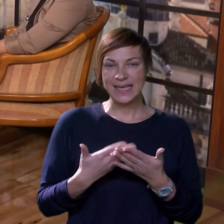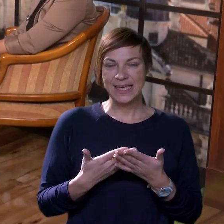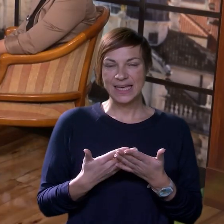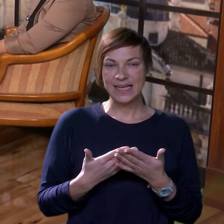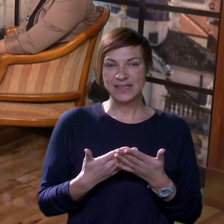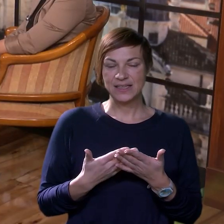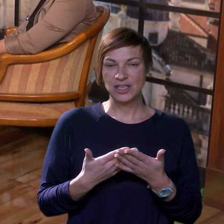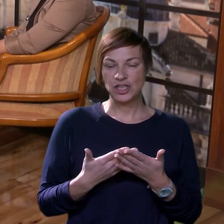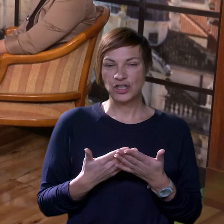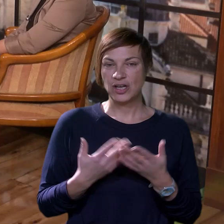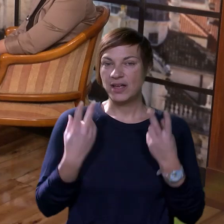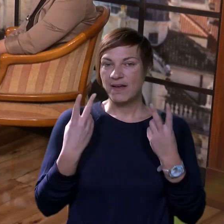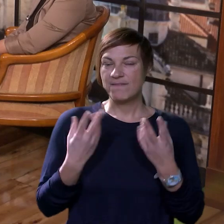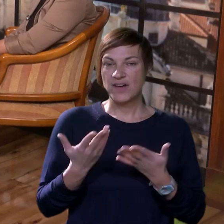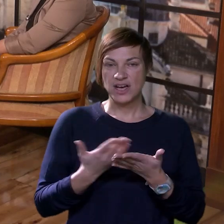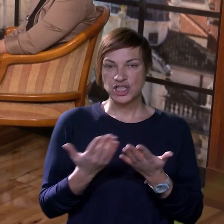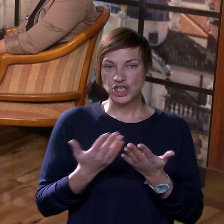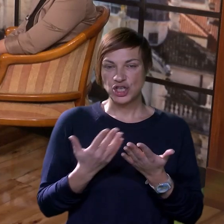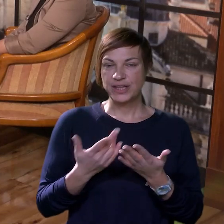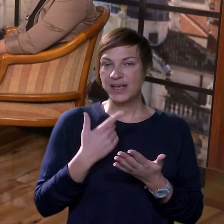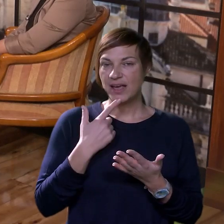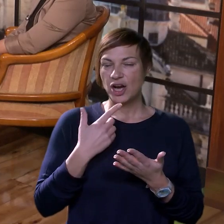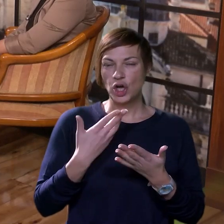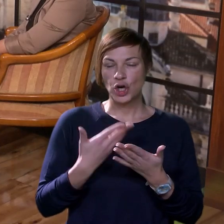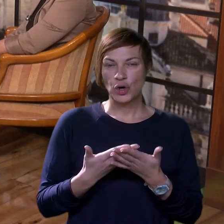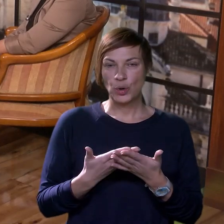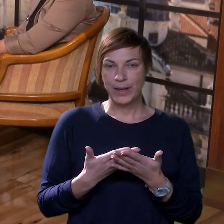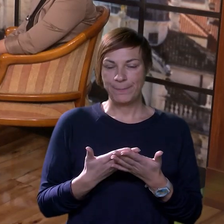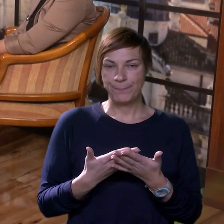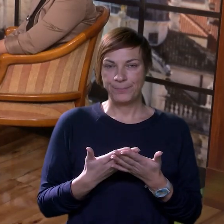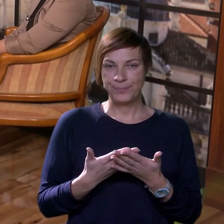zaista kapitalno djelo koje će